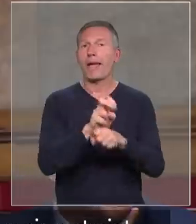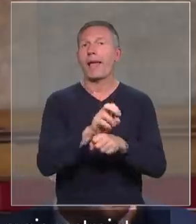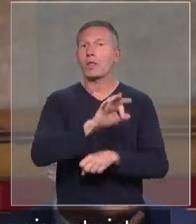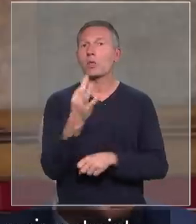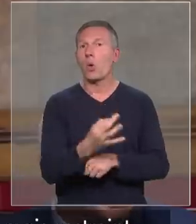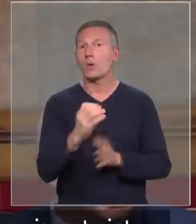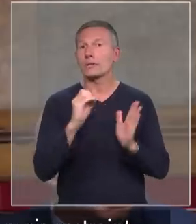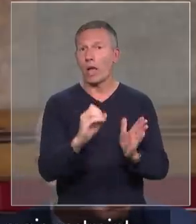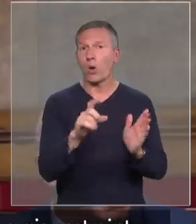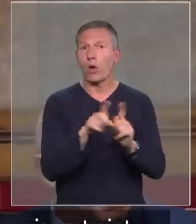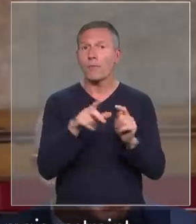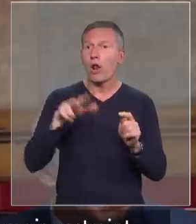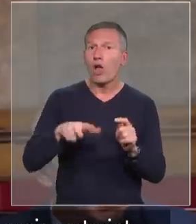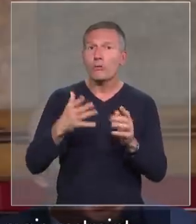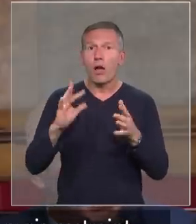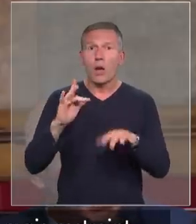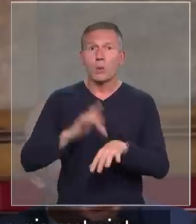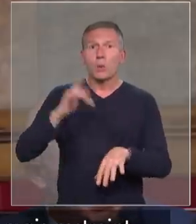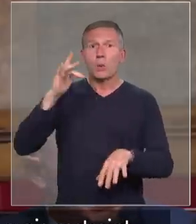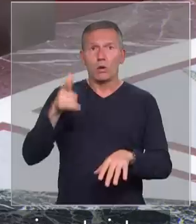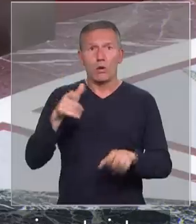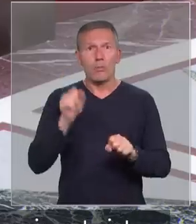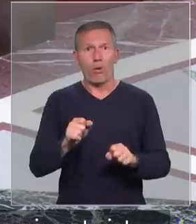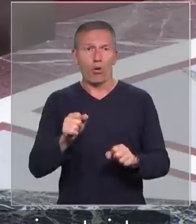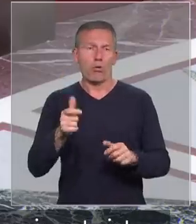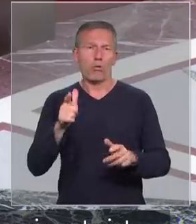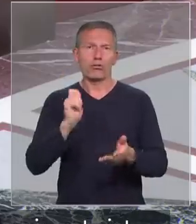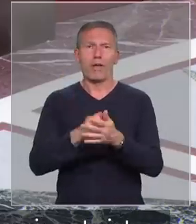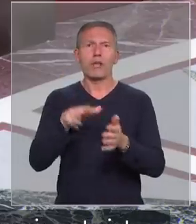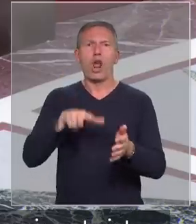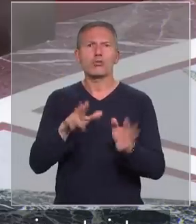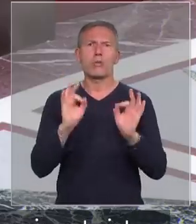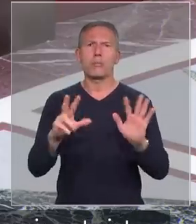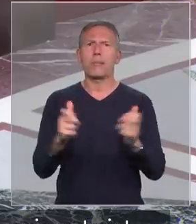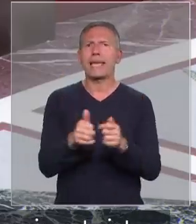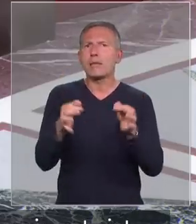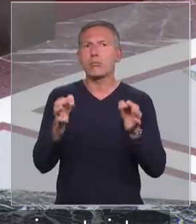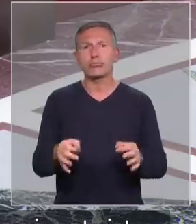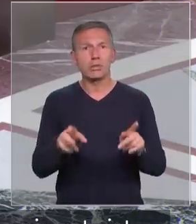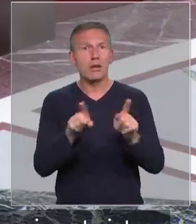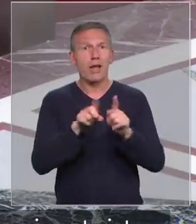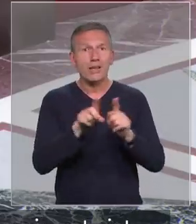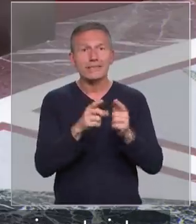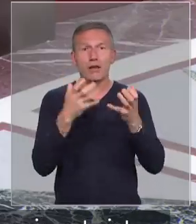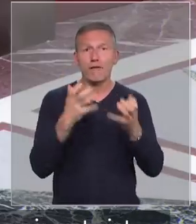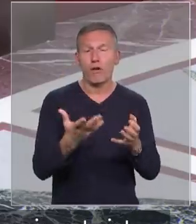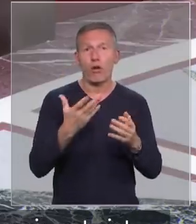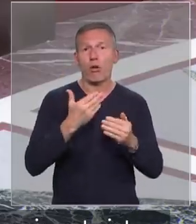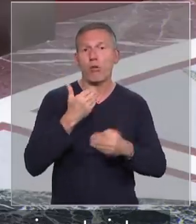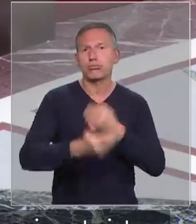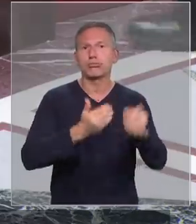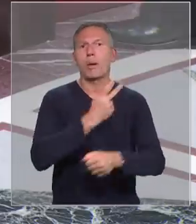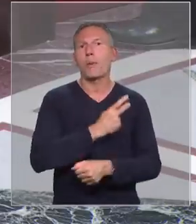dans les zones tendues et donc permettre des logements abordables, parce que nous avons le souhait de relancer de manière